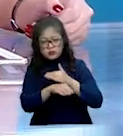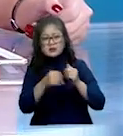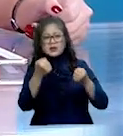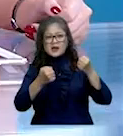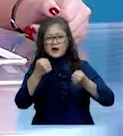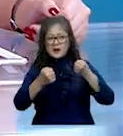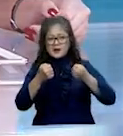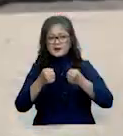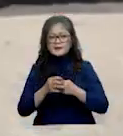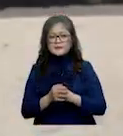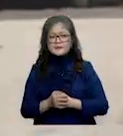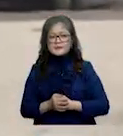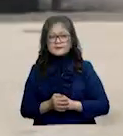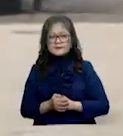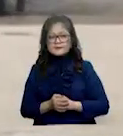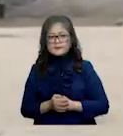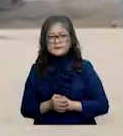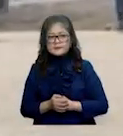kendaraan.